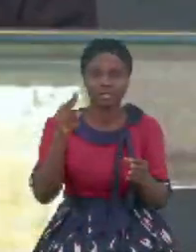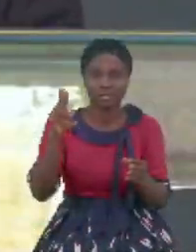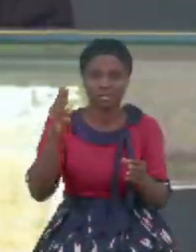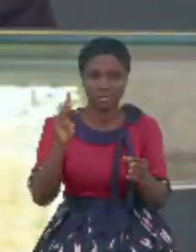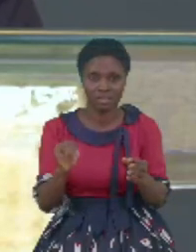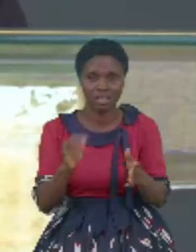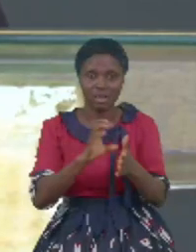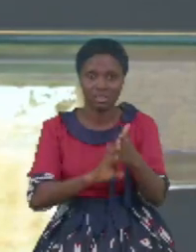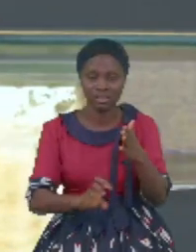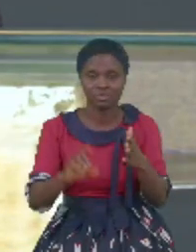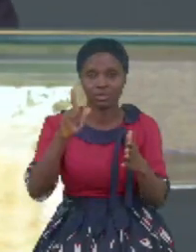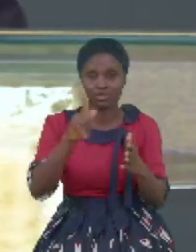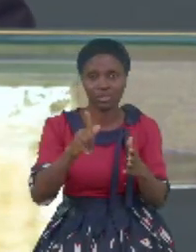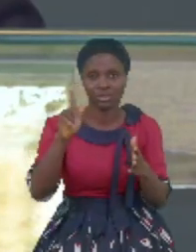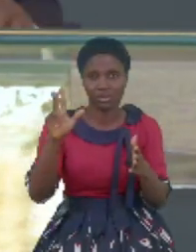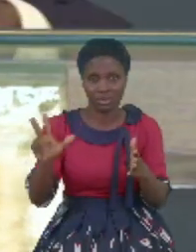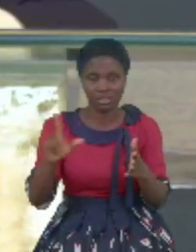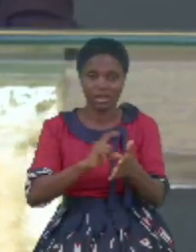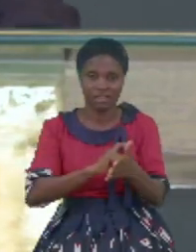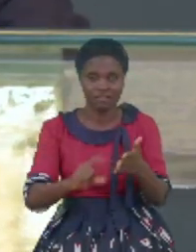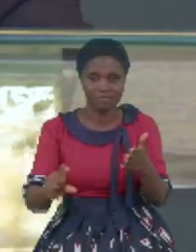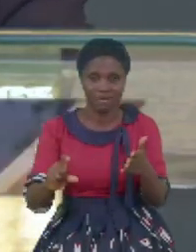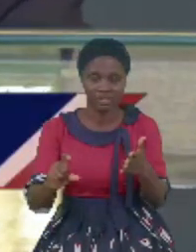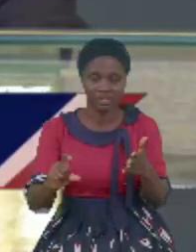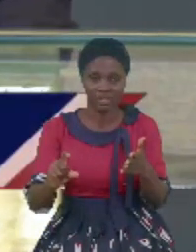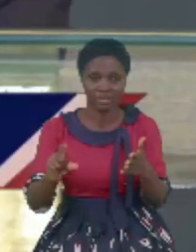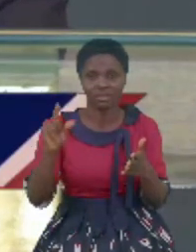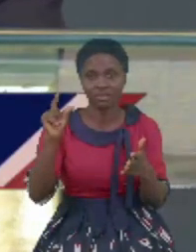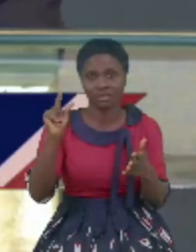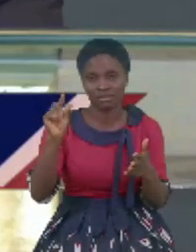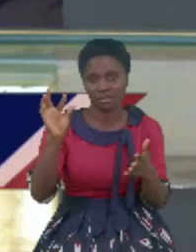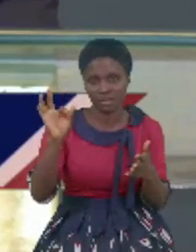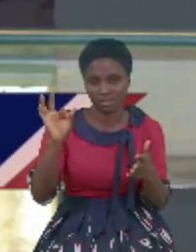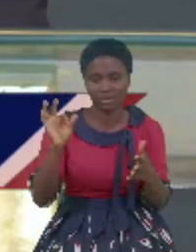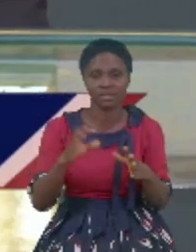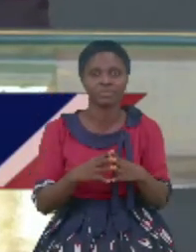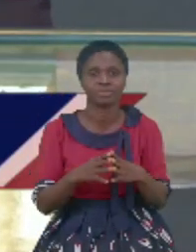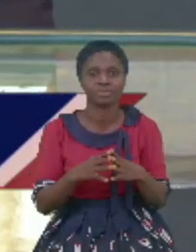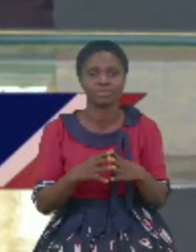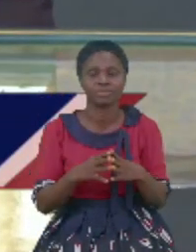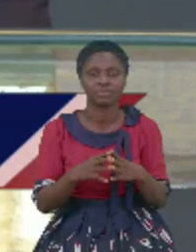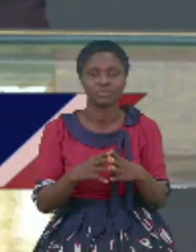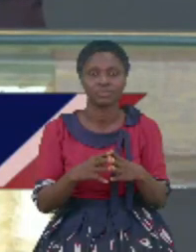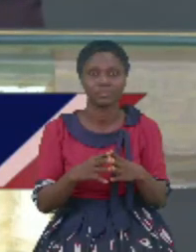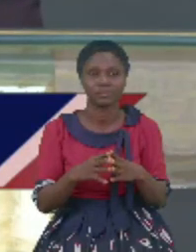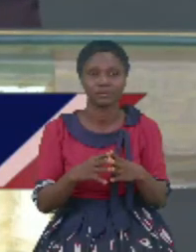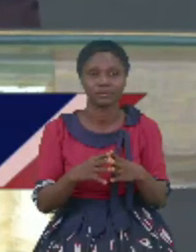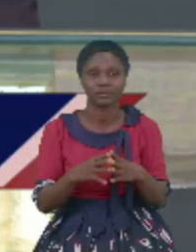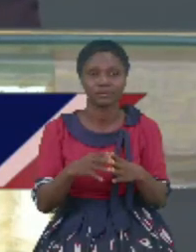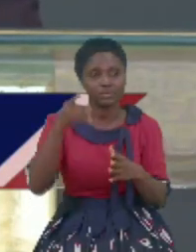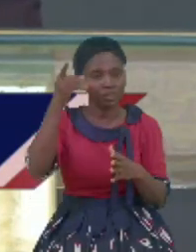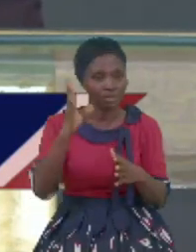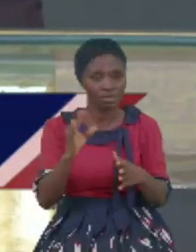Nombre 23, 23, 19.